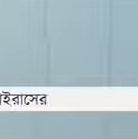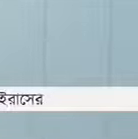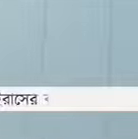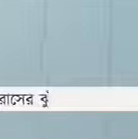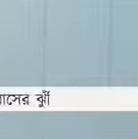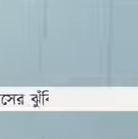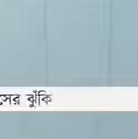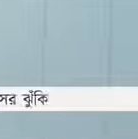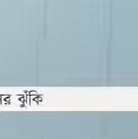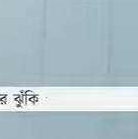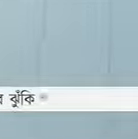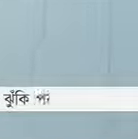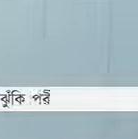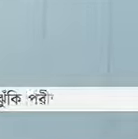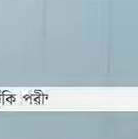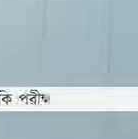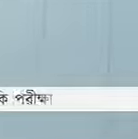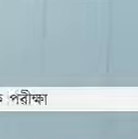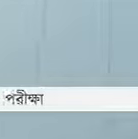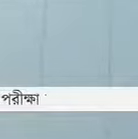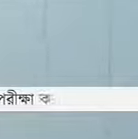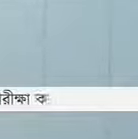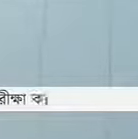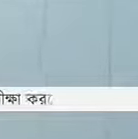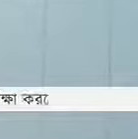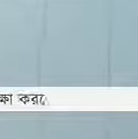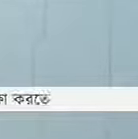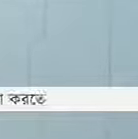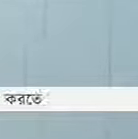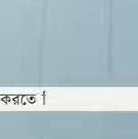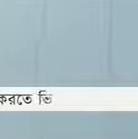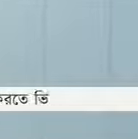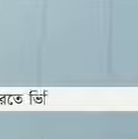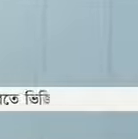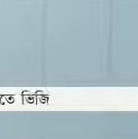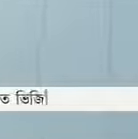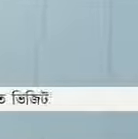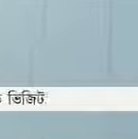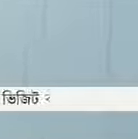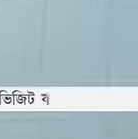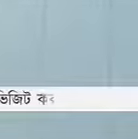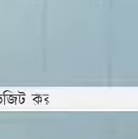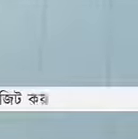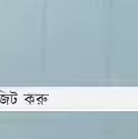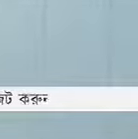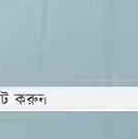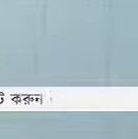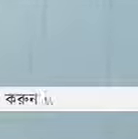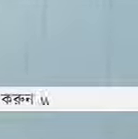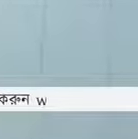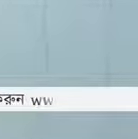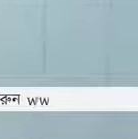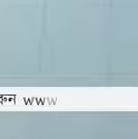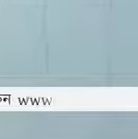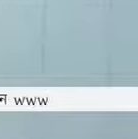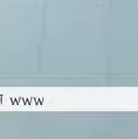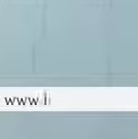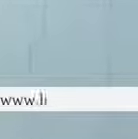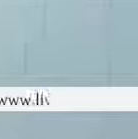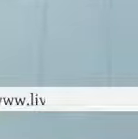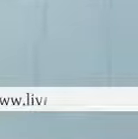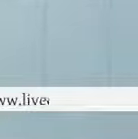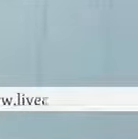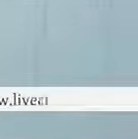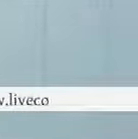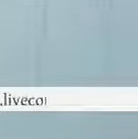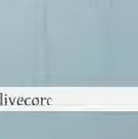রাখুন। সর্দি কাশি হলে বা জরুরি প্রয়োজনে বাড়ির বাইরে যেতে হলে অবশ্যই মাস্ক ব্যবহার করবেন। ঘরে তৈরি